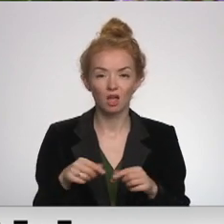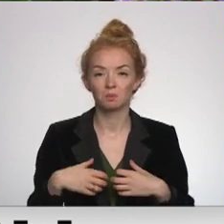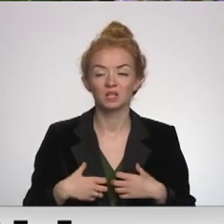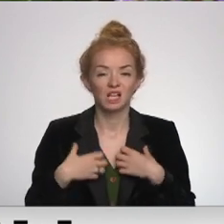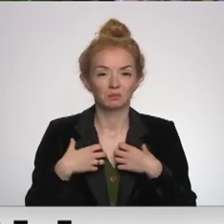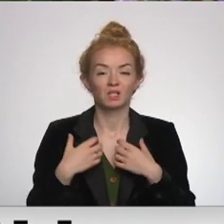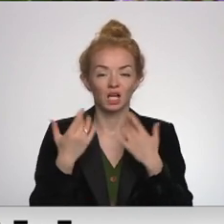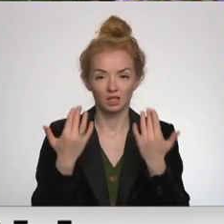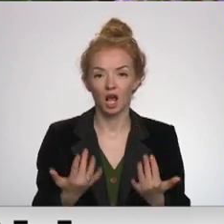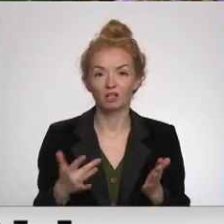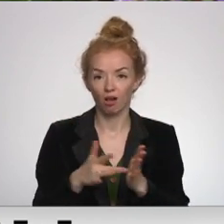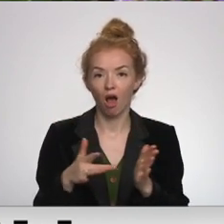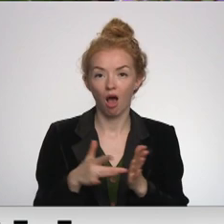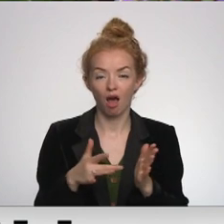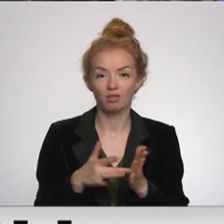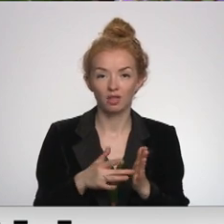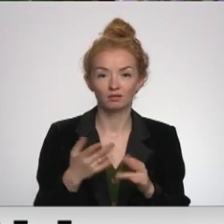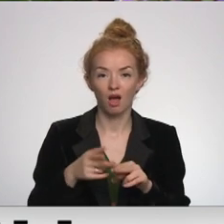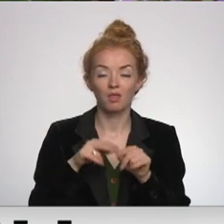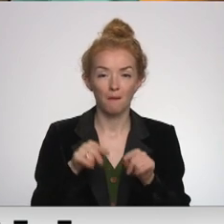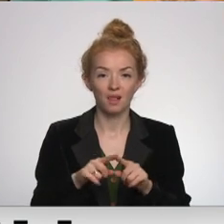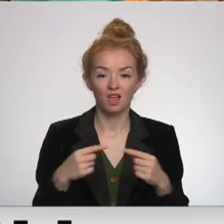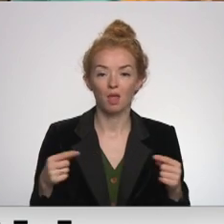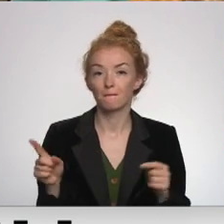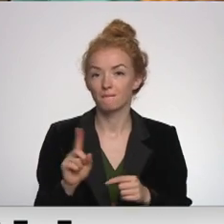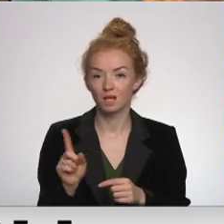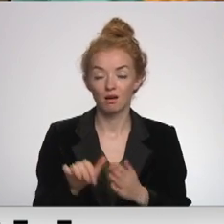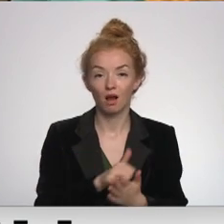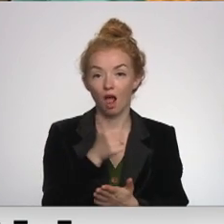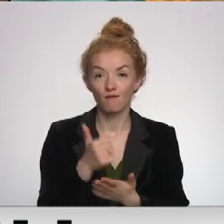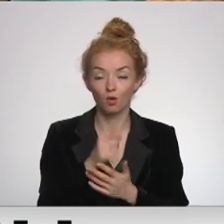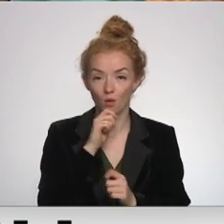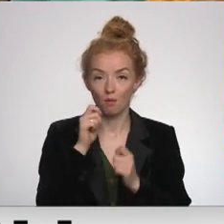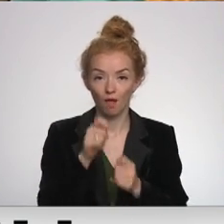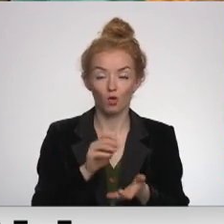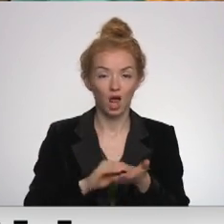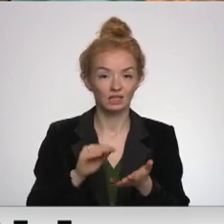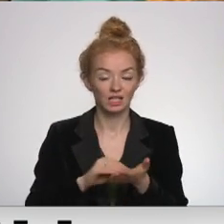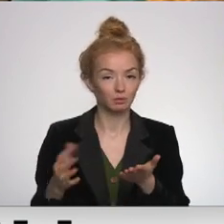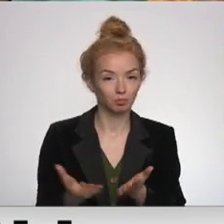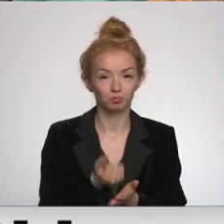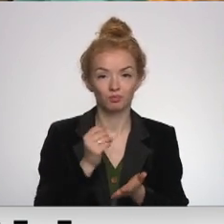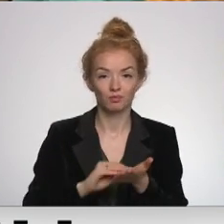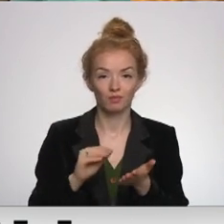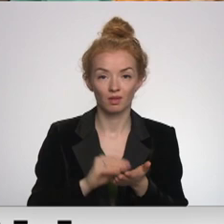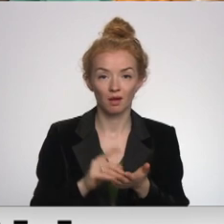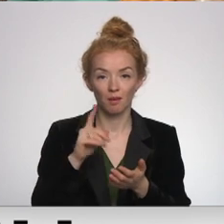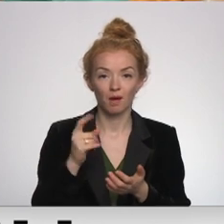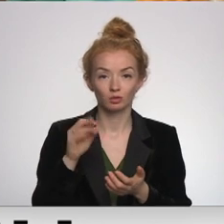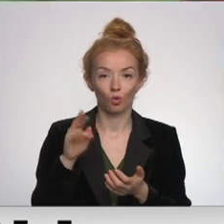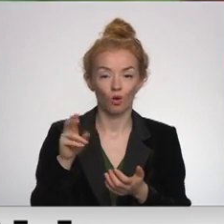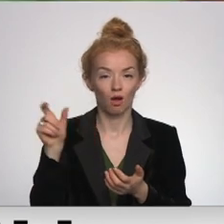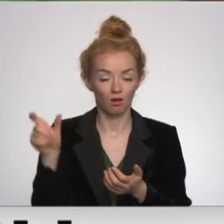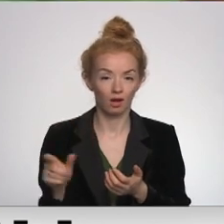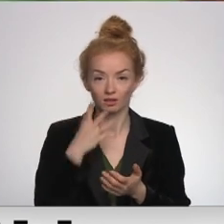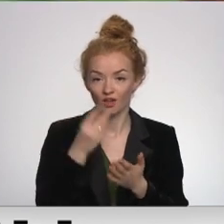dramatiskās sekas, kādas arī šādām lietām ir. Galveno balvu rakstniecībā ieguvusī rakstniece Luīze Pastore